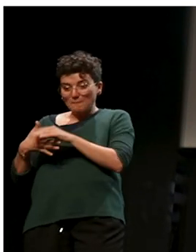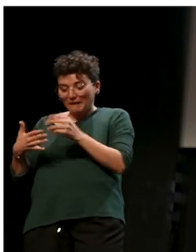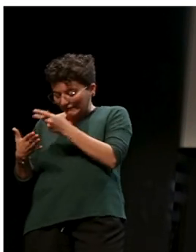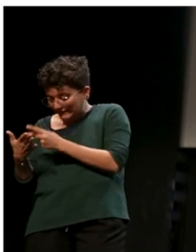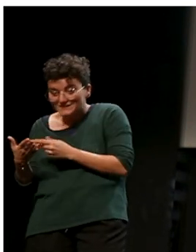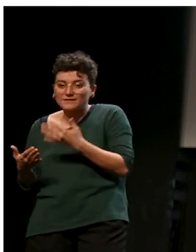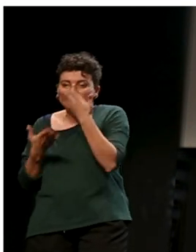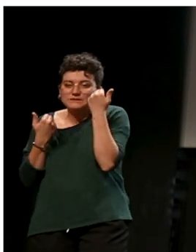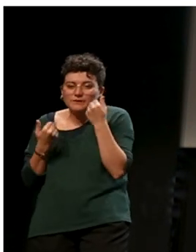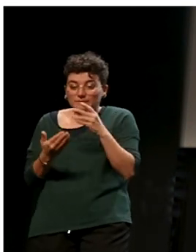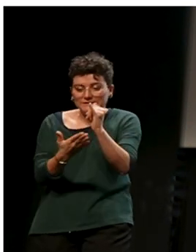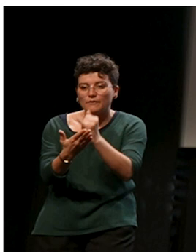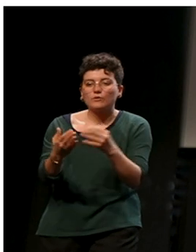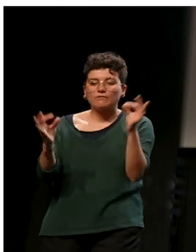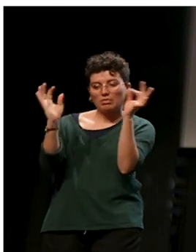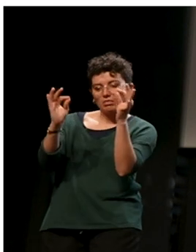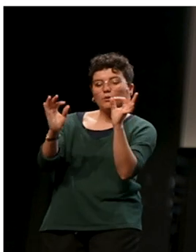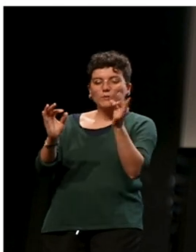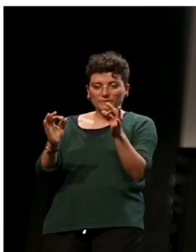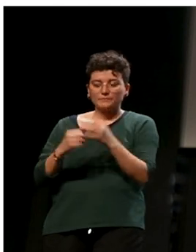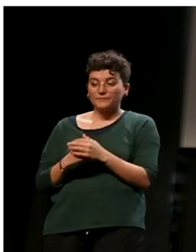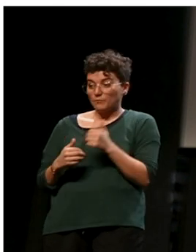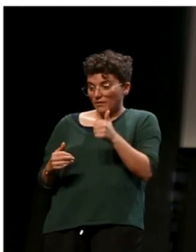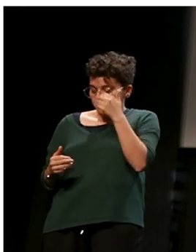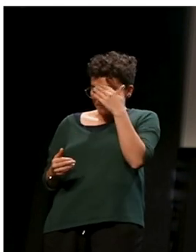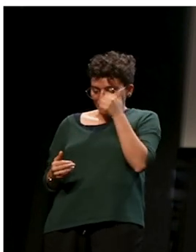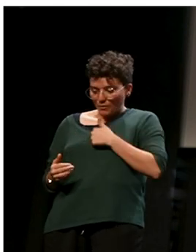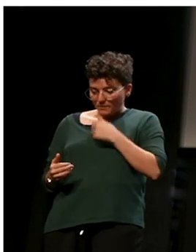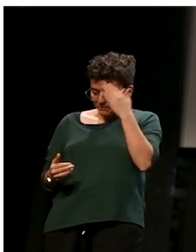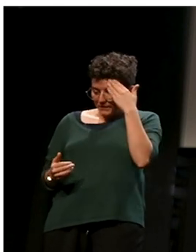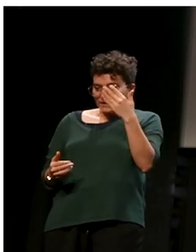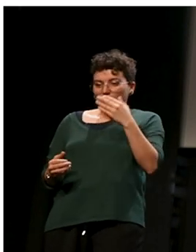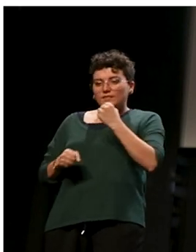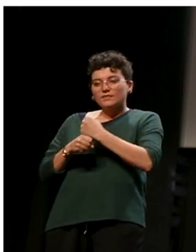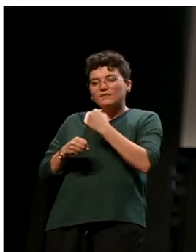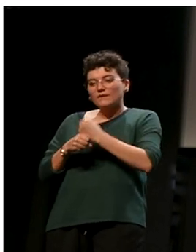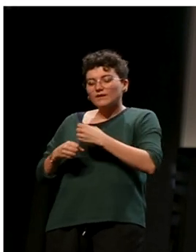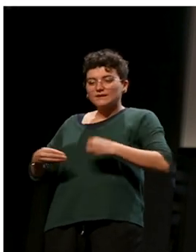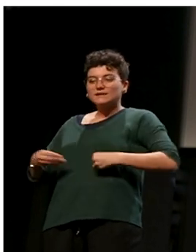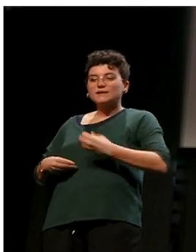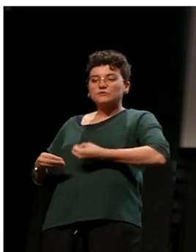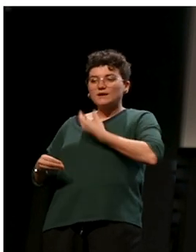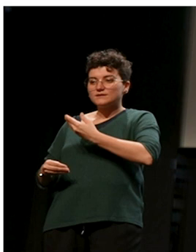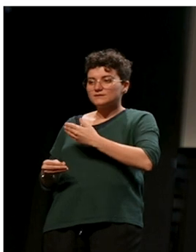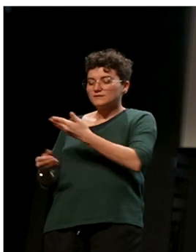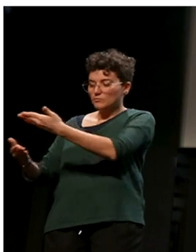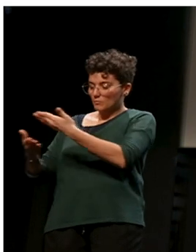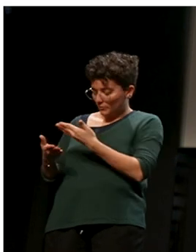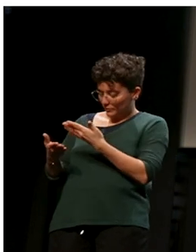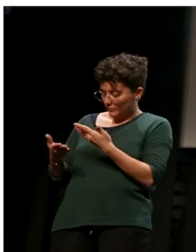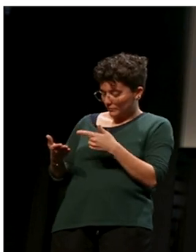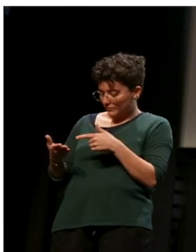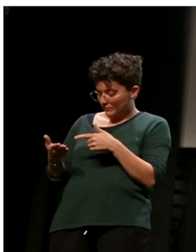bien, moi, en tant qu'infographiste, je vais être très content si j'ai réussi à avoir un bon travail de direction artistique, à avoir généré des